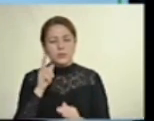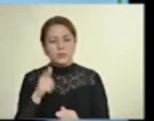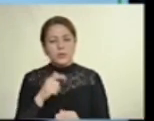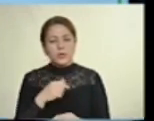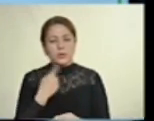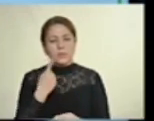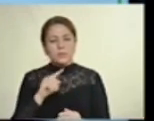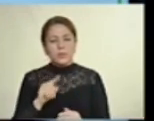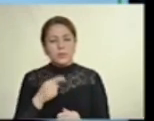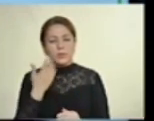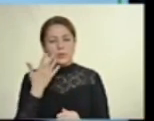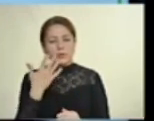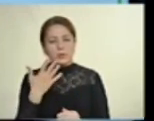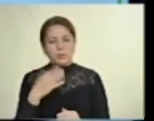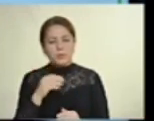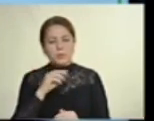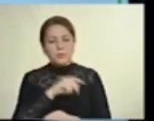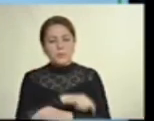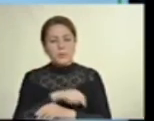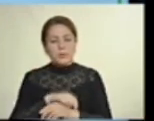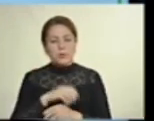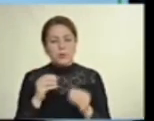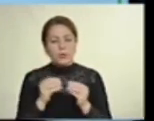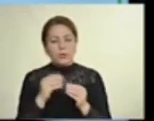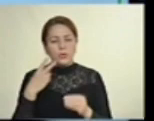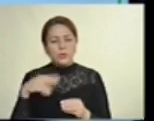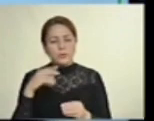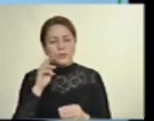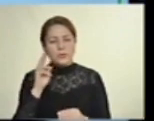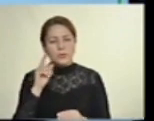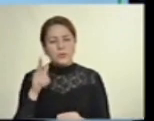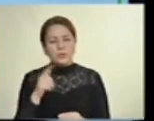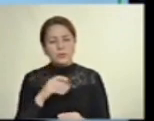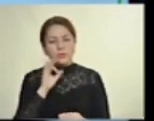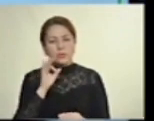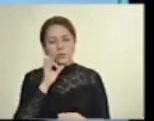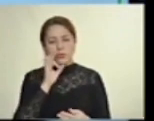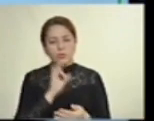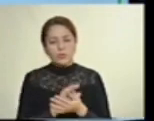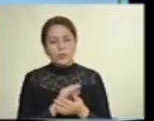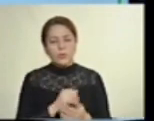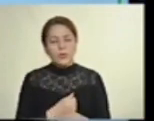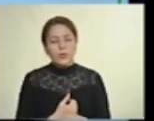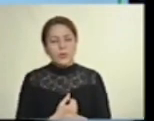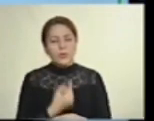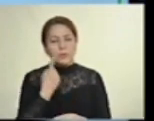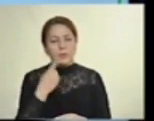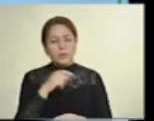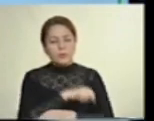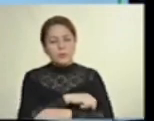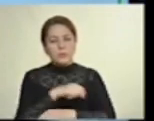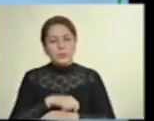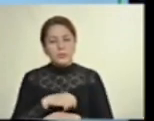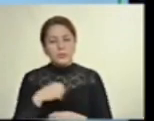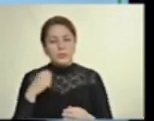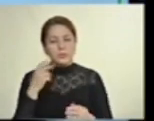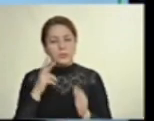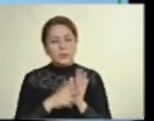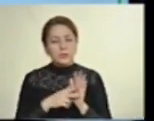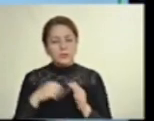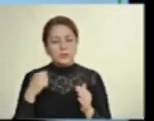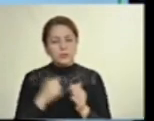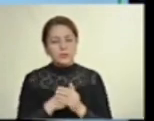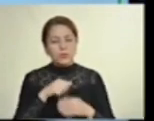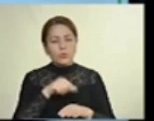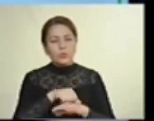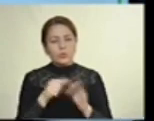1,5 metr 10-20 kg'gacha. To'g'ri javob esa 1